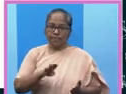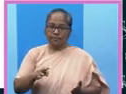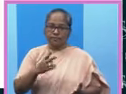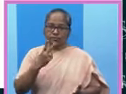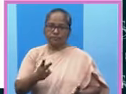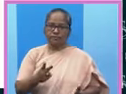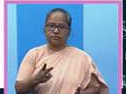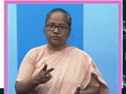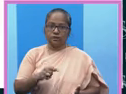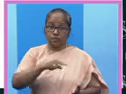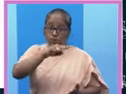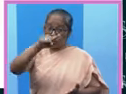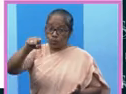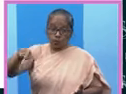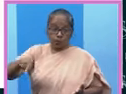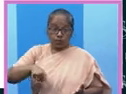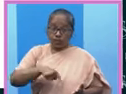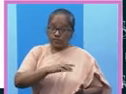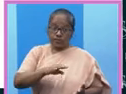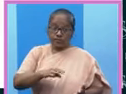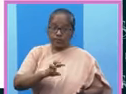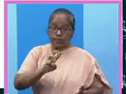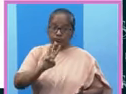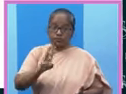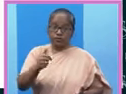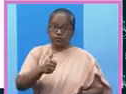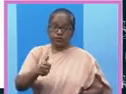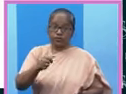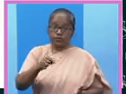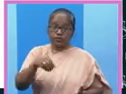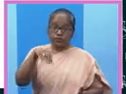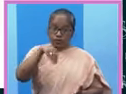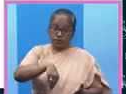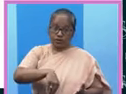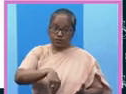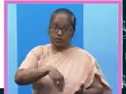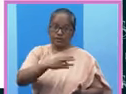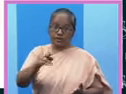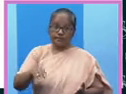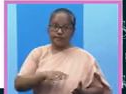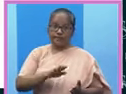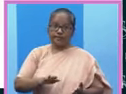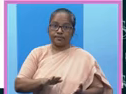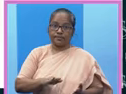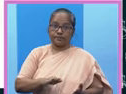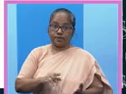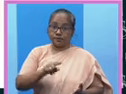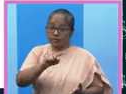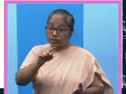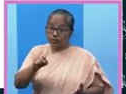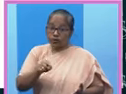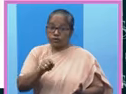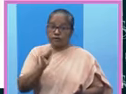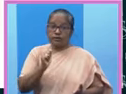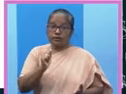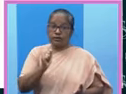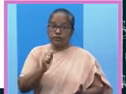சொல்லுங்கள், முழு பரப்பளவு என்றால் 360 டிகிரியை உள்ளடக்கிய வட்டத்தின் பரப்பளவு, இங்கே எவ்வளவு